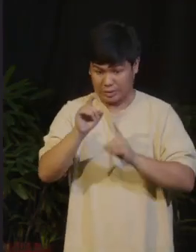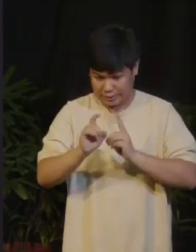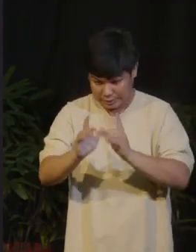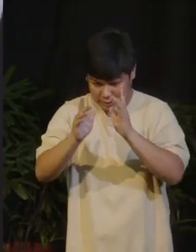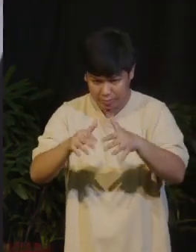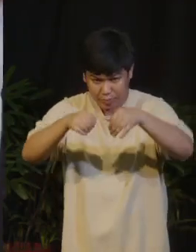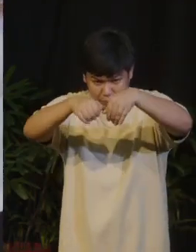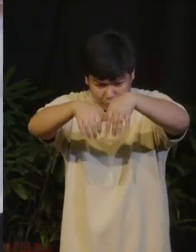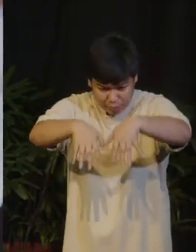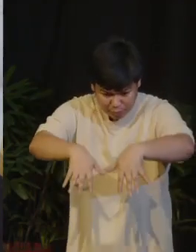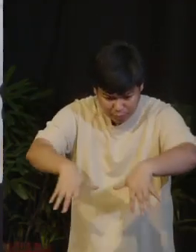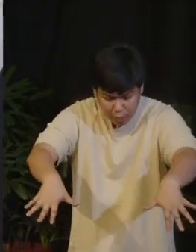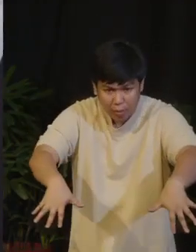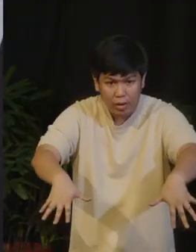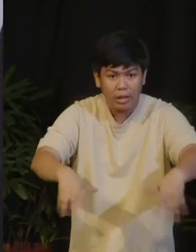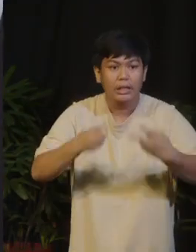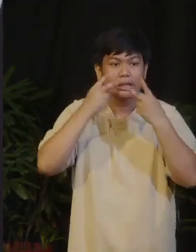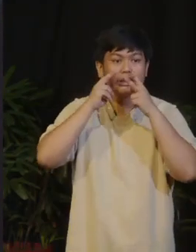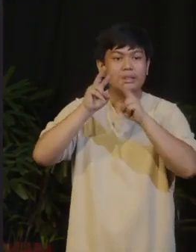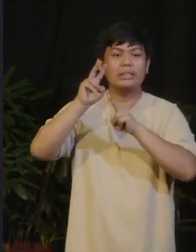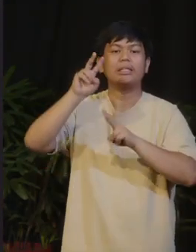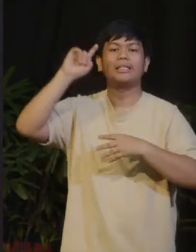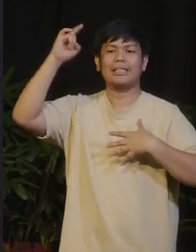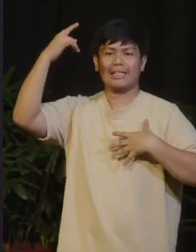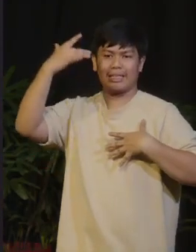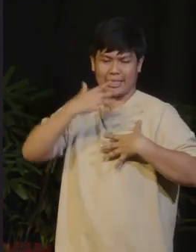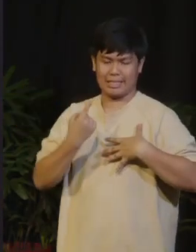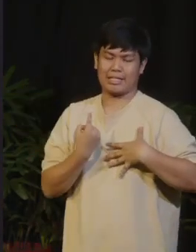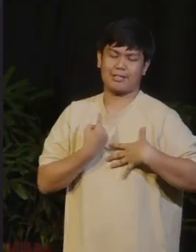Dapat sila, at mga kapatid,